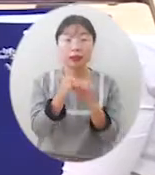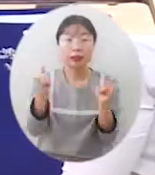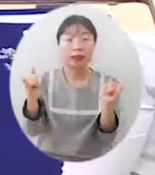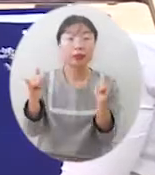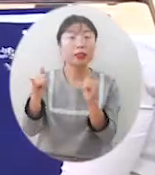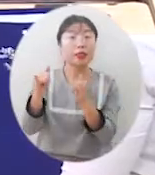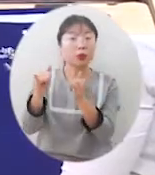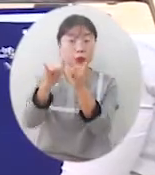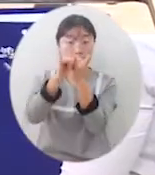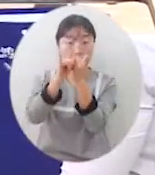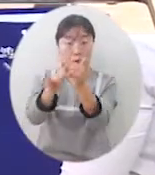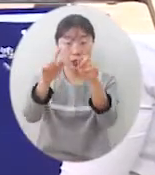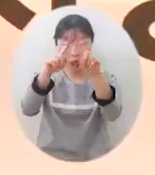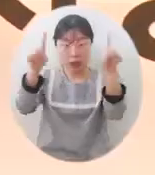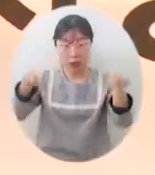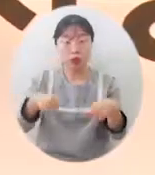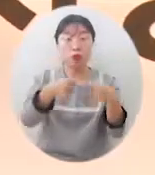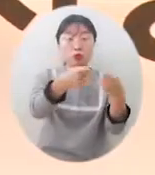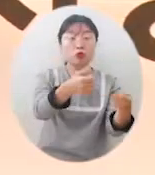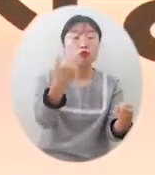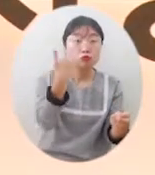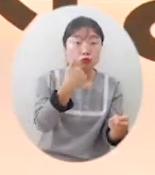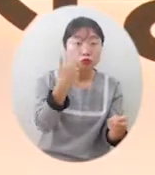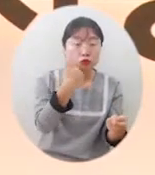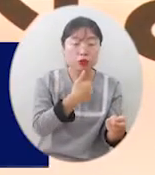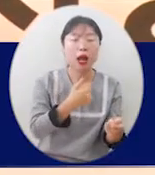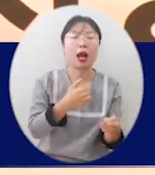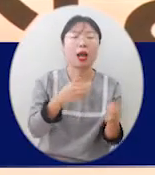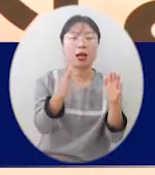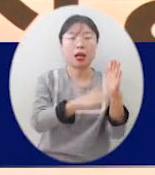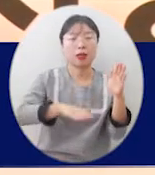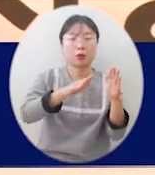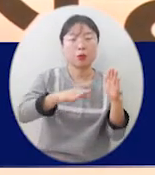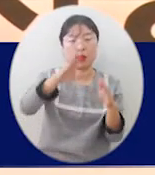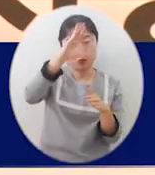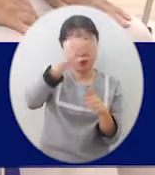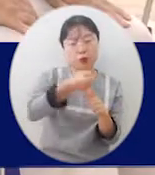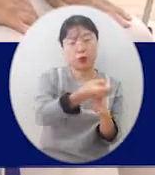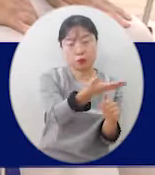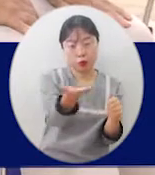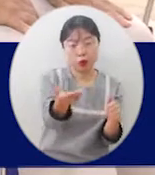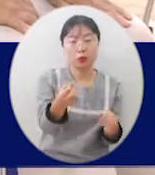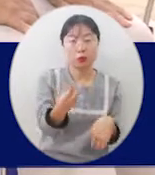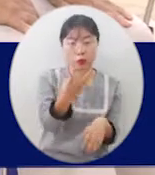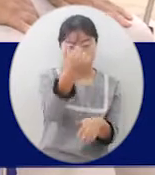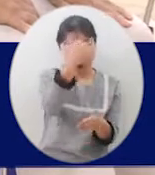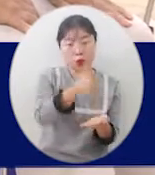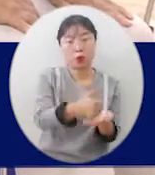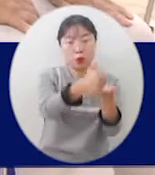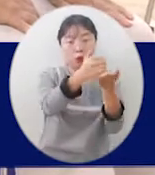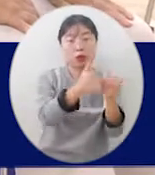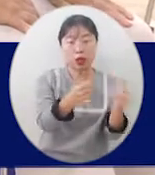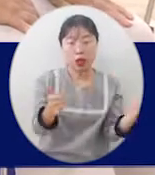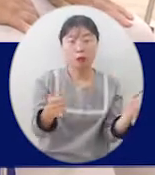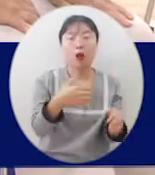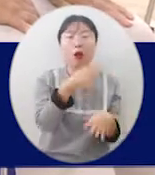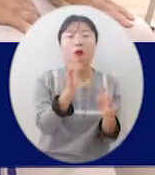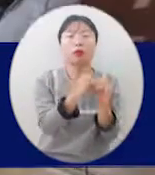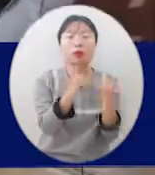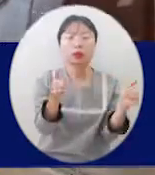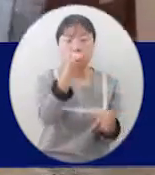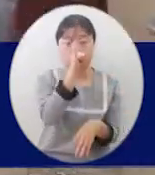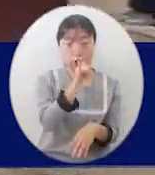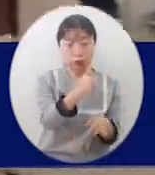표창에는 회행자와 장한 어버이, 전통 모범가정, 모범노인 및 노인복지기여자 등 총